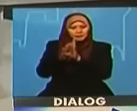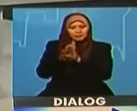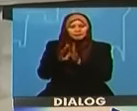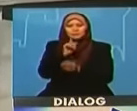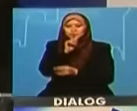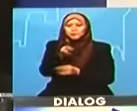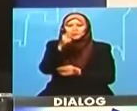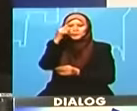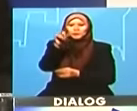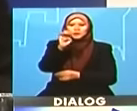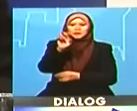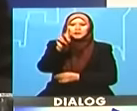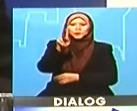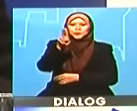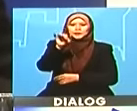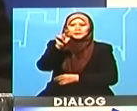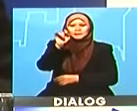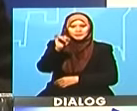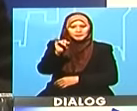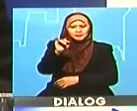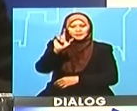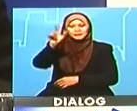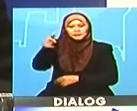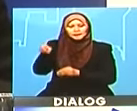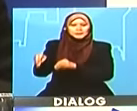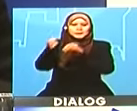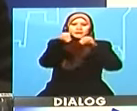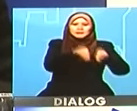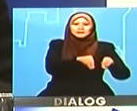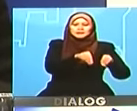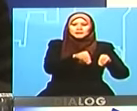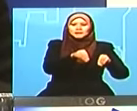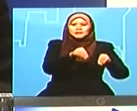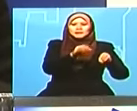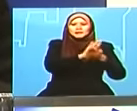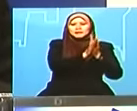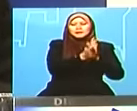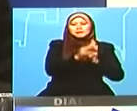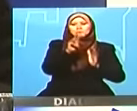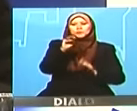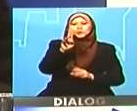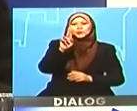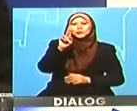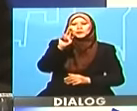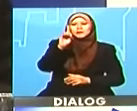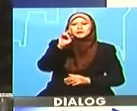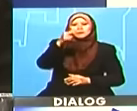equity. Kemudian kita pindah pula kepada bentuk murabahah, iaitu